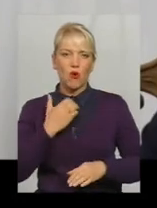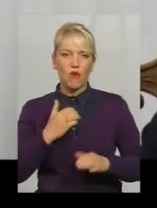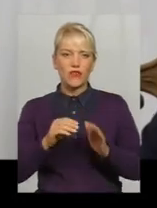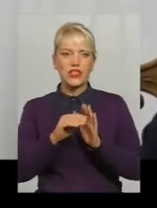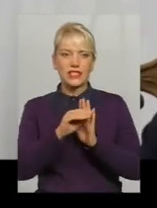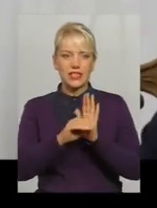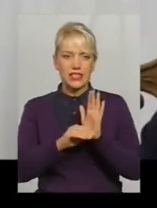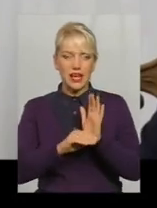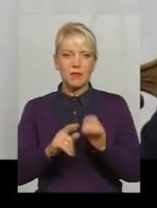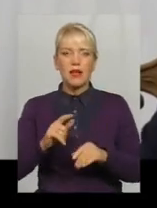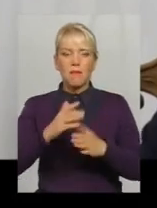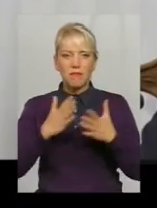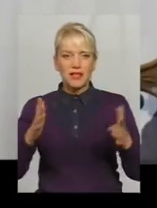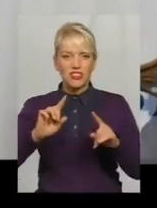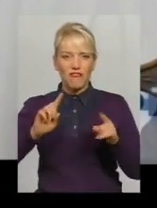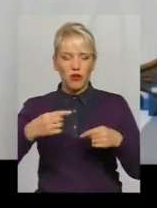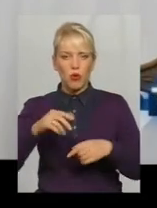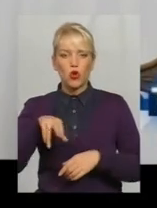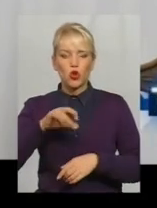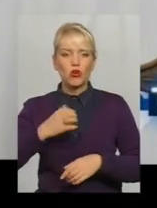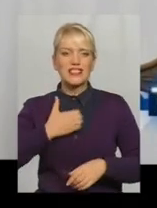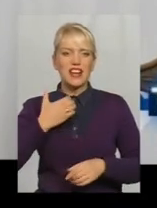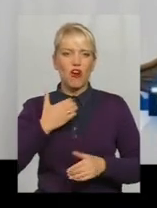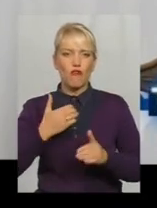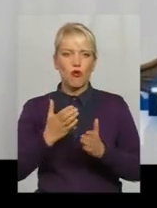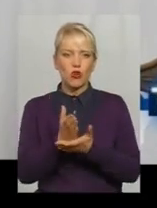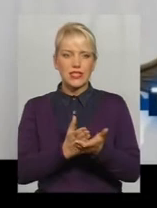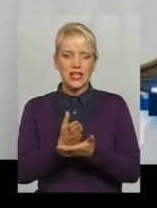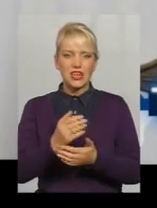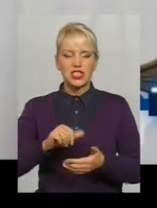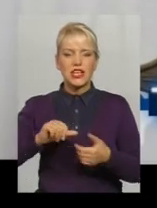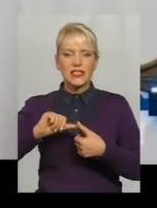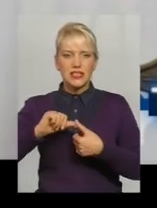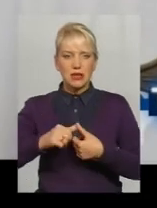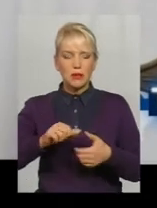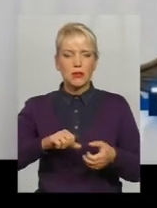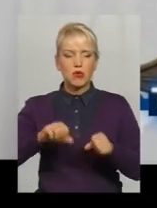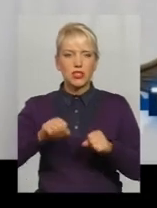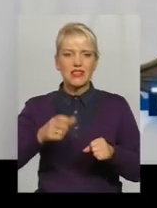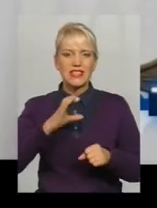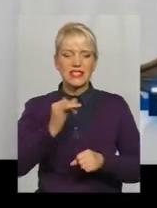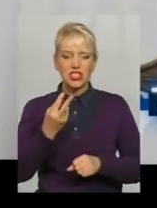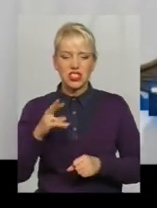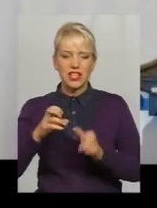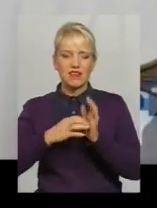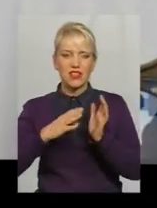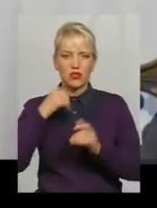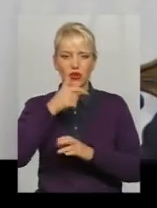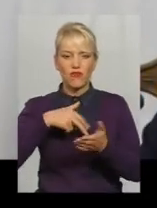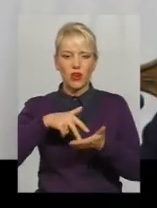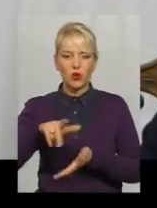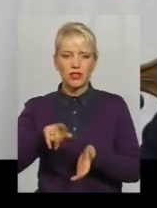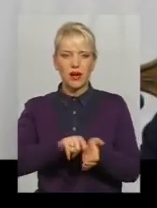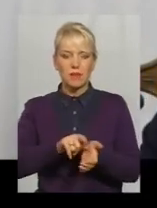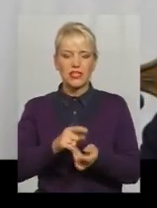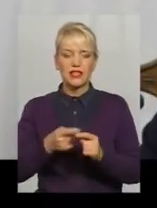до страхового стажу і закріплюється можливість з січня 2018 року виходити на пенсію тим, хто відпрацював